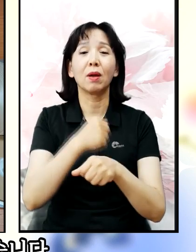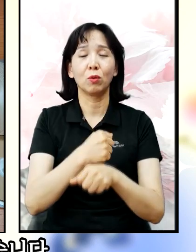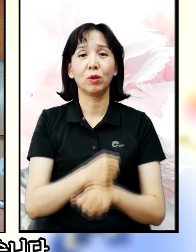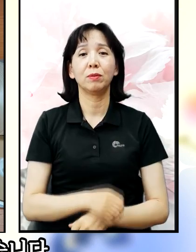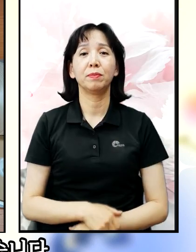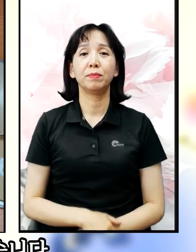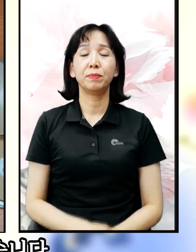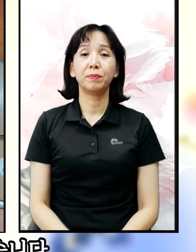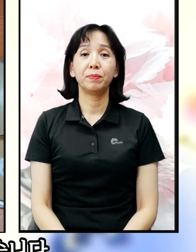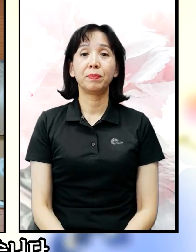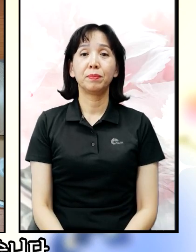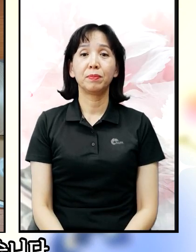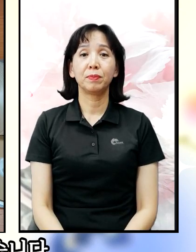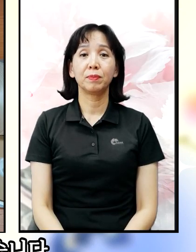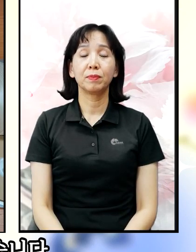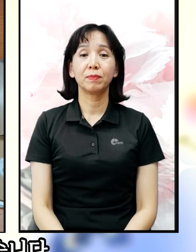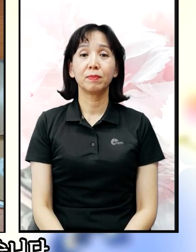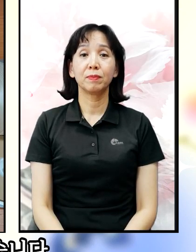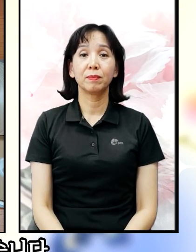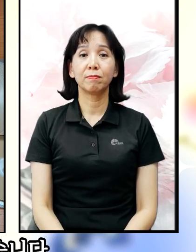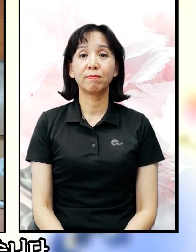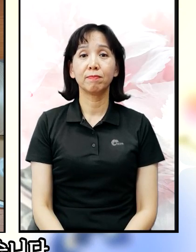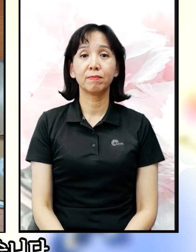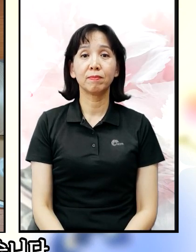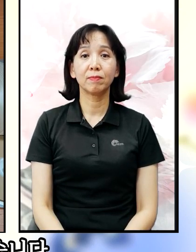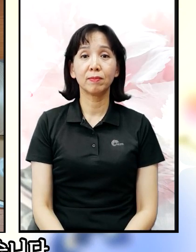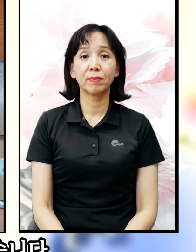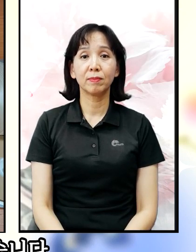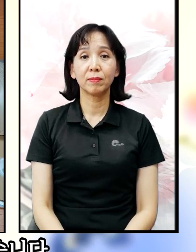잘라내도록 하겠습니다.